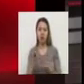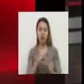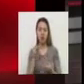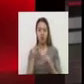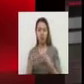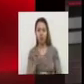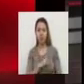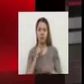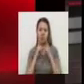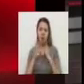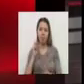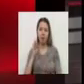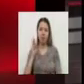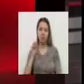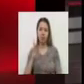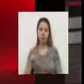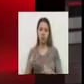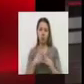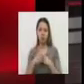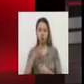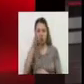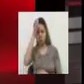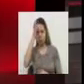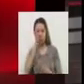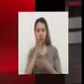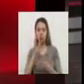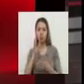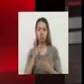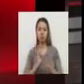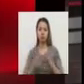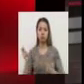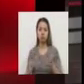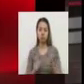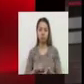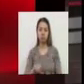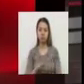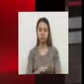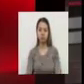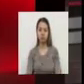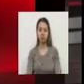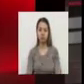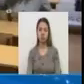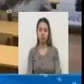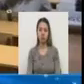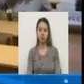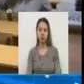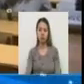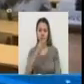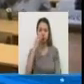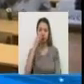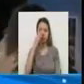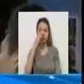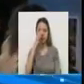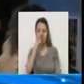өткізді. Жиынға Абай Мырзахметов атындағы Көкшетау университетінің студенттері қатысты. Мемлекет басшысы